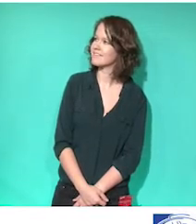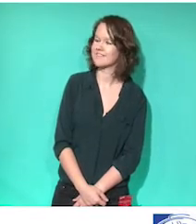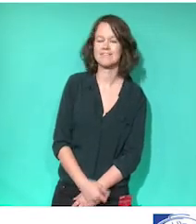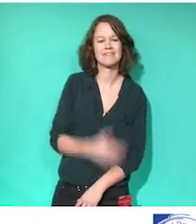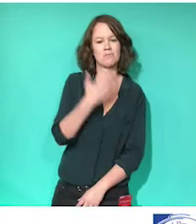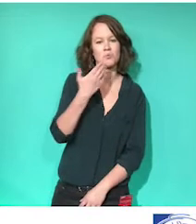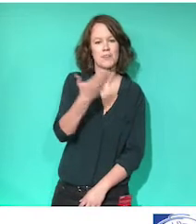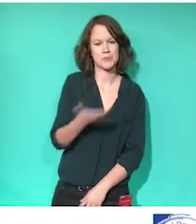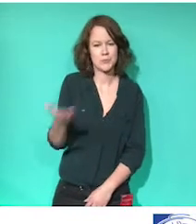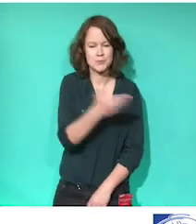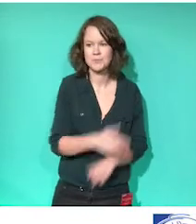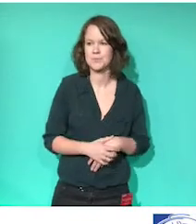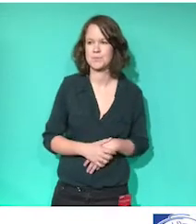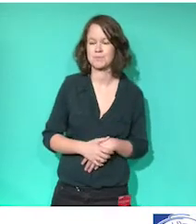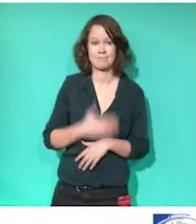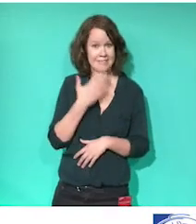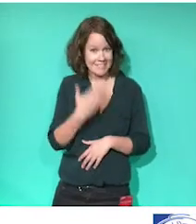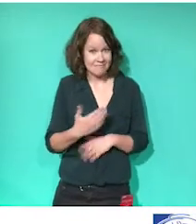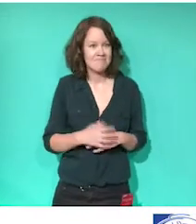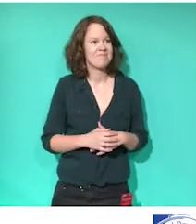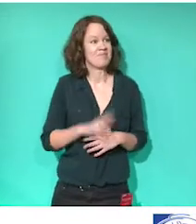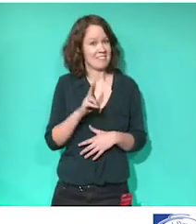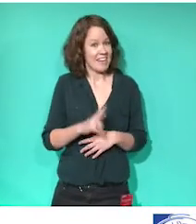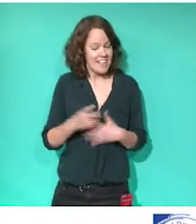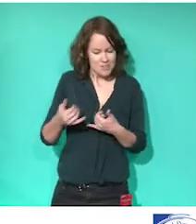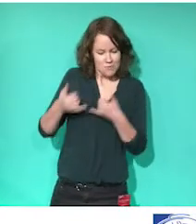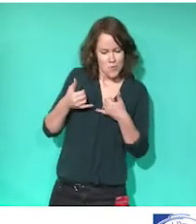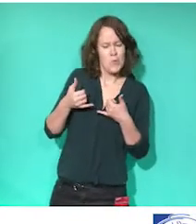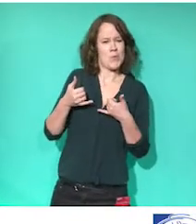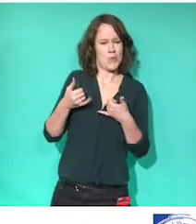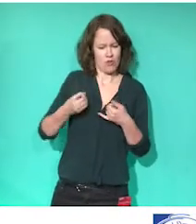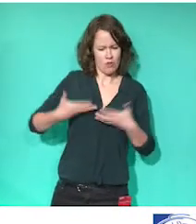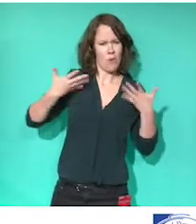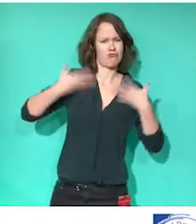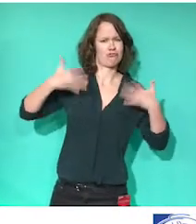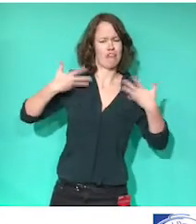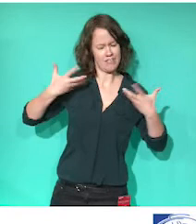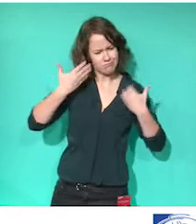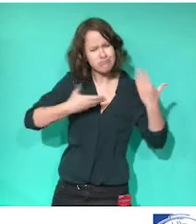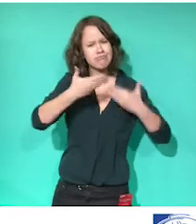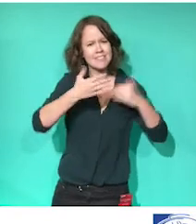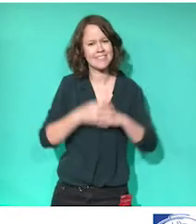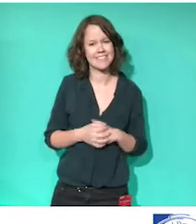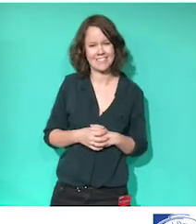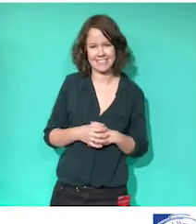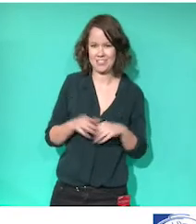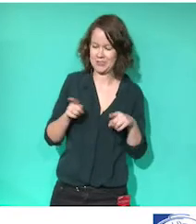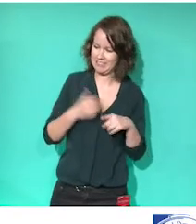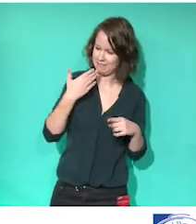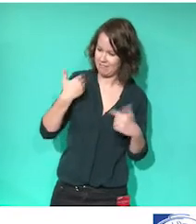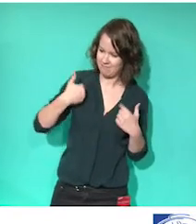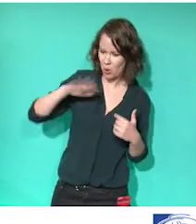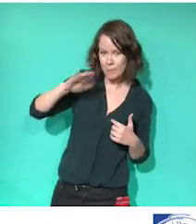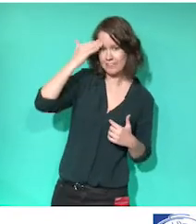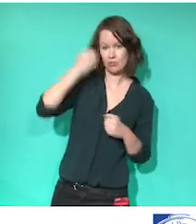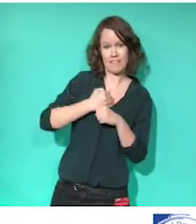Bonsoir à toutes et à tous. Merci, c'est vrai que c'est un prix qui est très encourageant et c'est une belle reconnaissance de